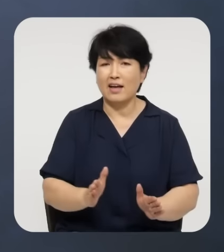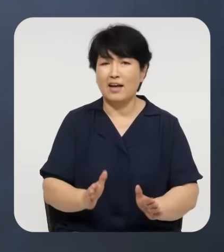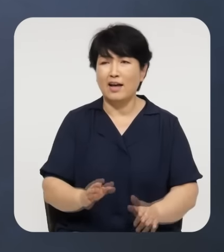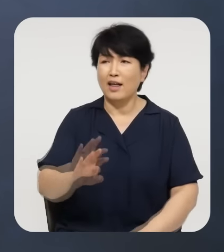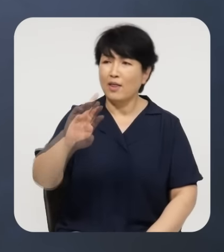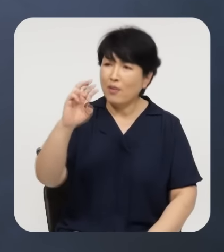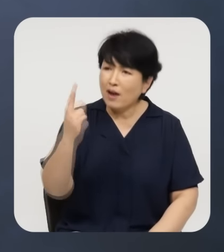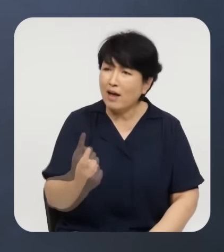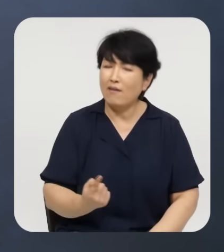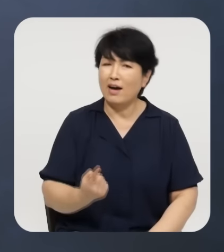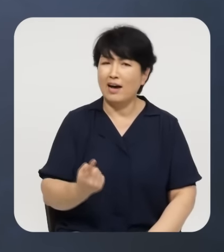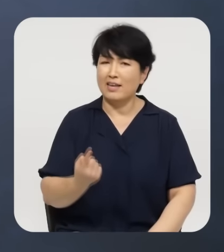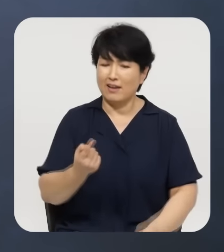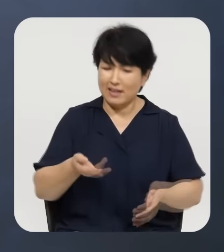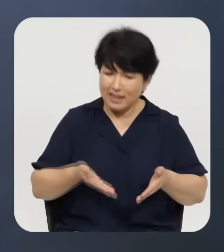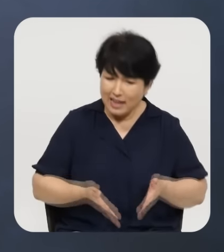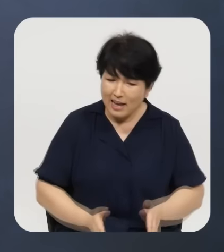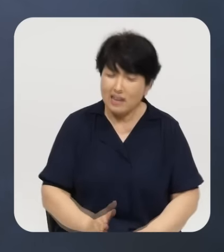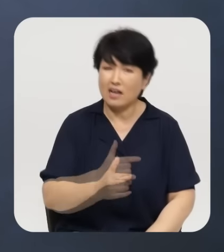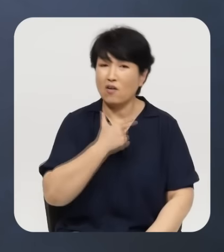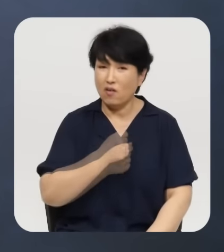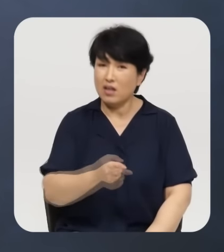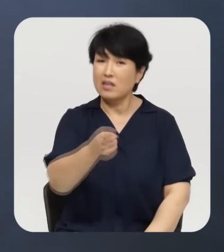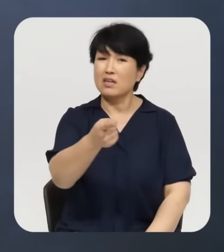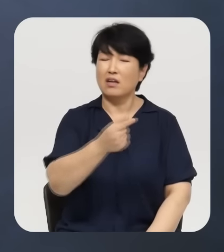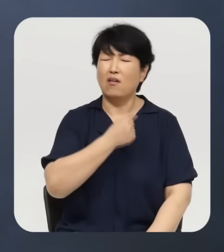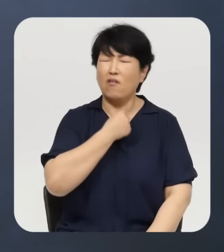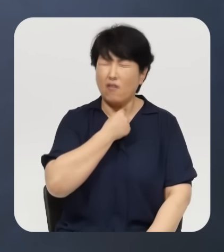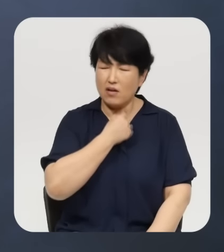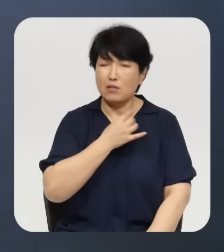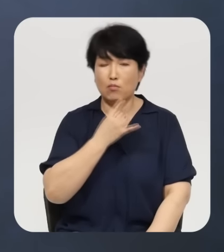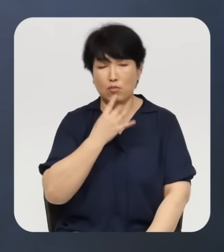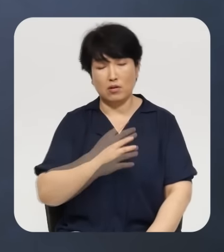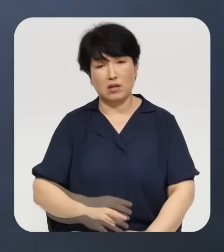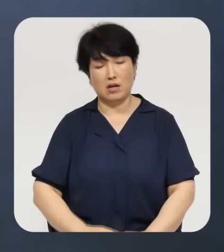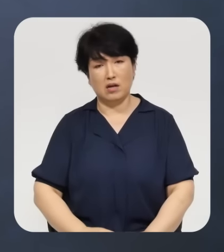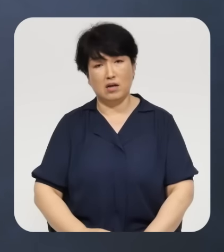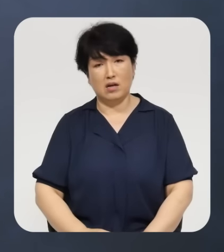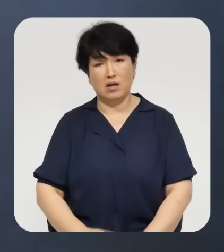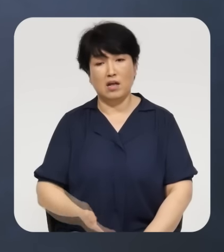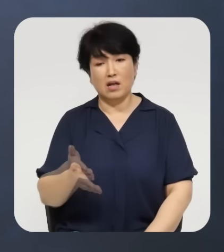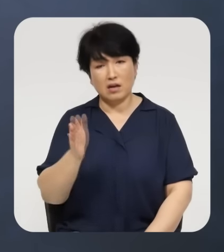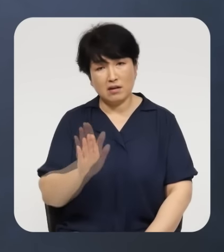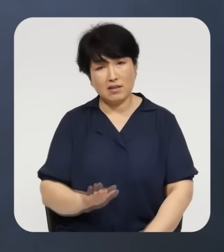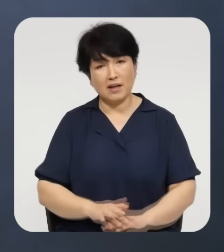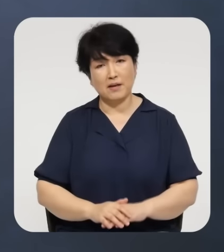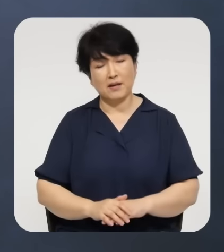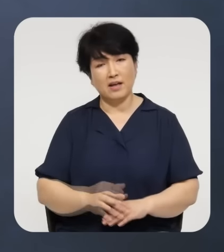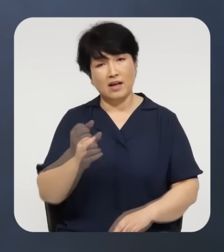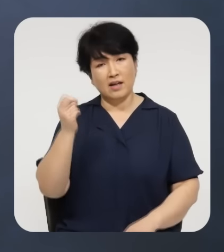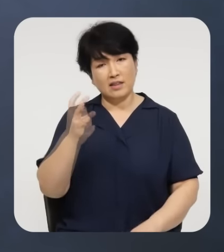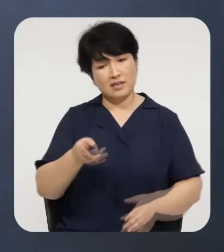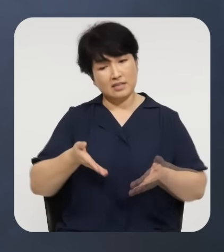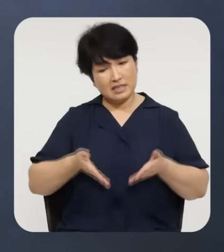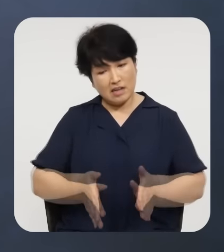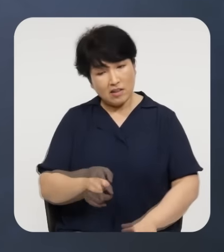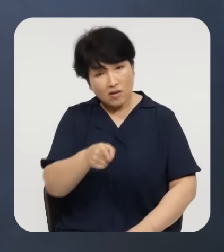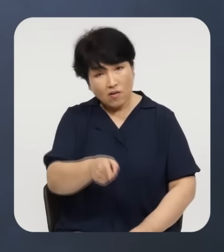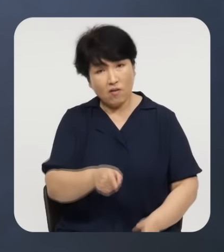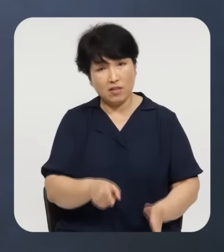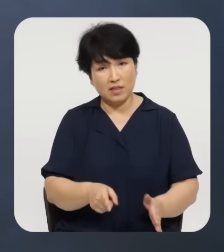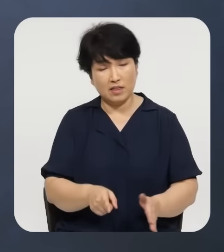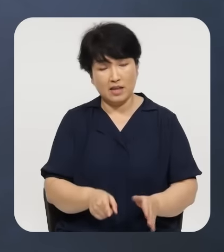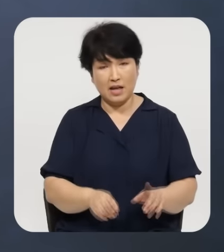거예요. 자기가 환생을. 근데 자기가 환생이 100%